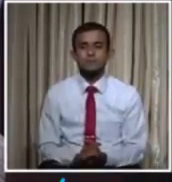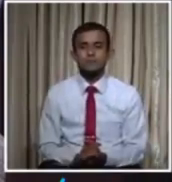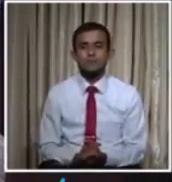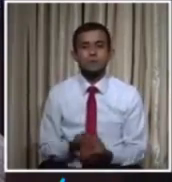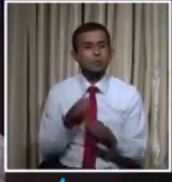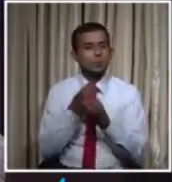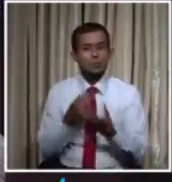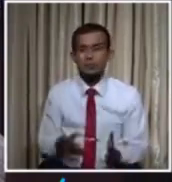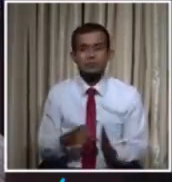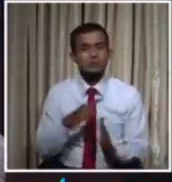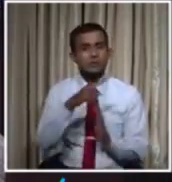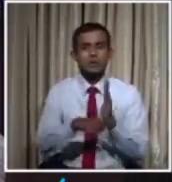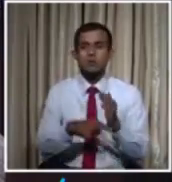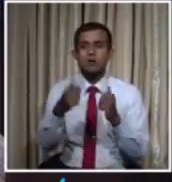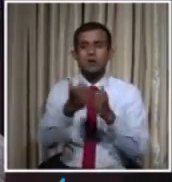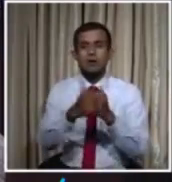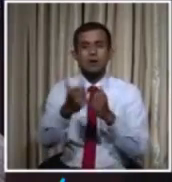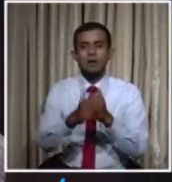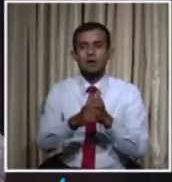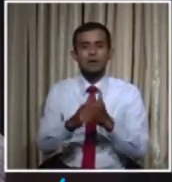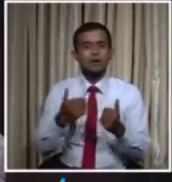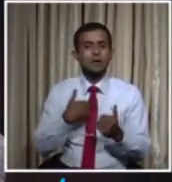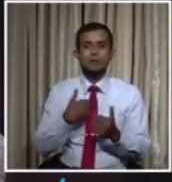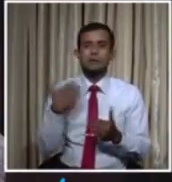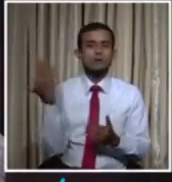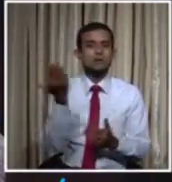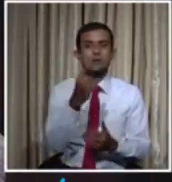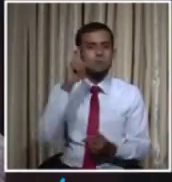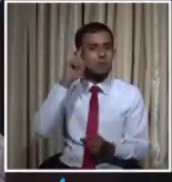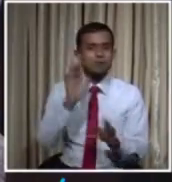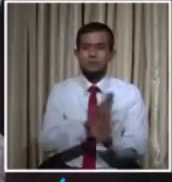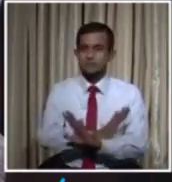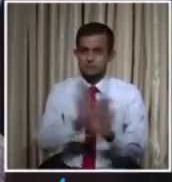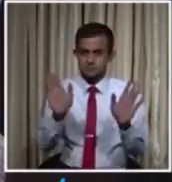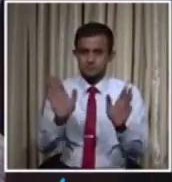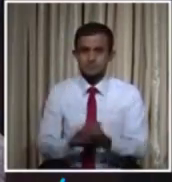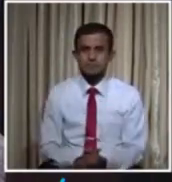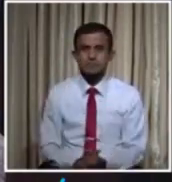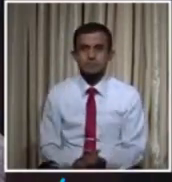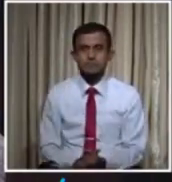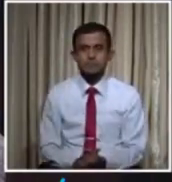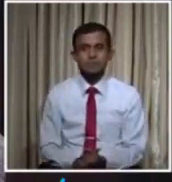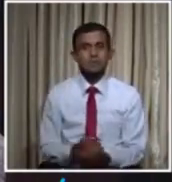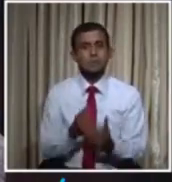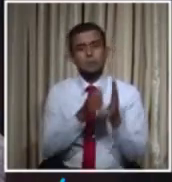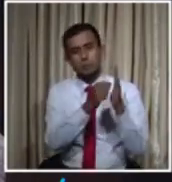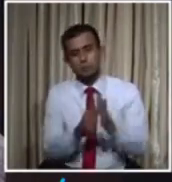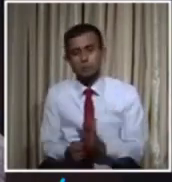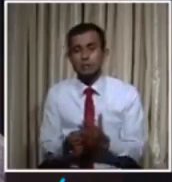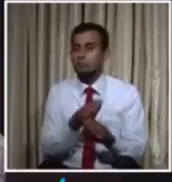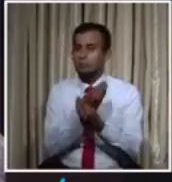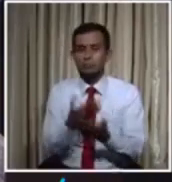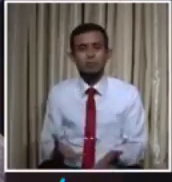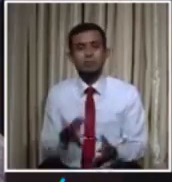බංකොලොත් රටක් නිර්මාණය කිරීම අපි කිසිම කෙනෙකුගේ අභිලාෂ නෙවෙයි. අරාජික රටක් අසාර්ථක